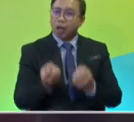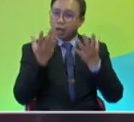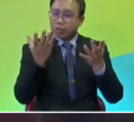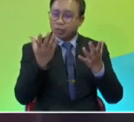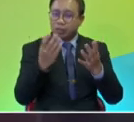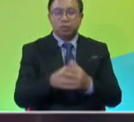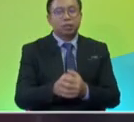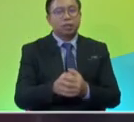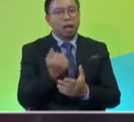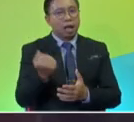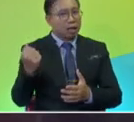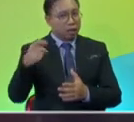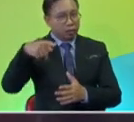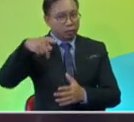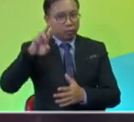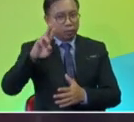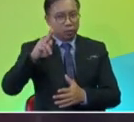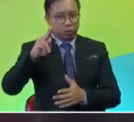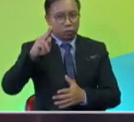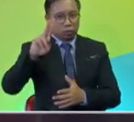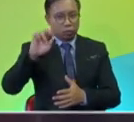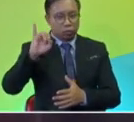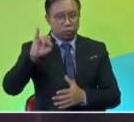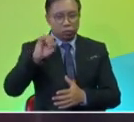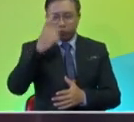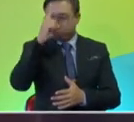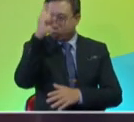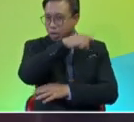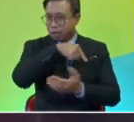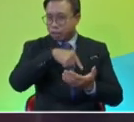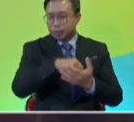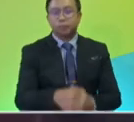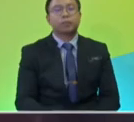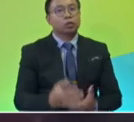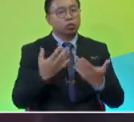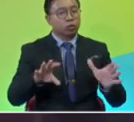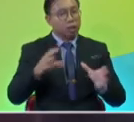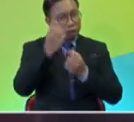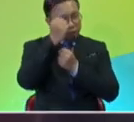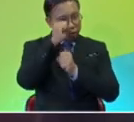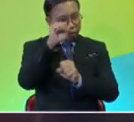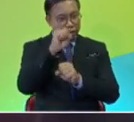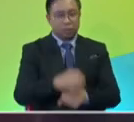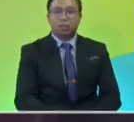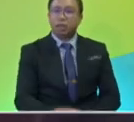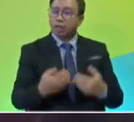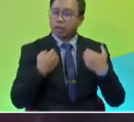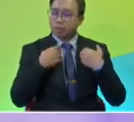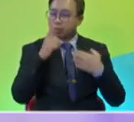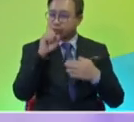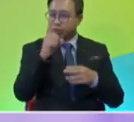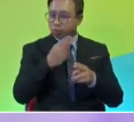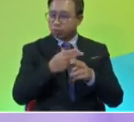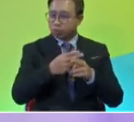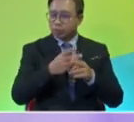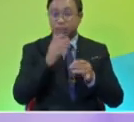belajar alat perekerusi untuk hari ini jadian dah bersedia Cikgu Ifan dah bersedia Cikgu tahu tadi ada satu nama alat kurusi nama dia